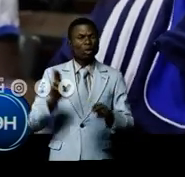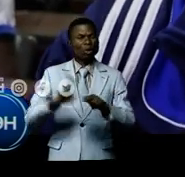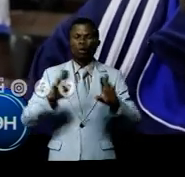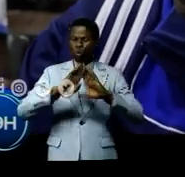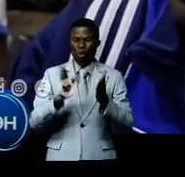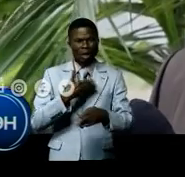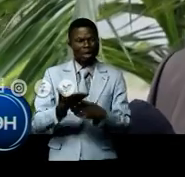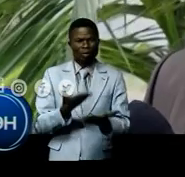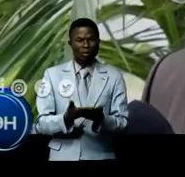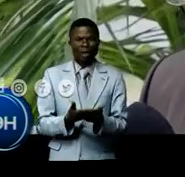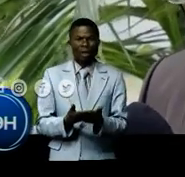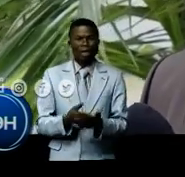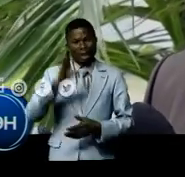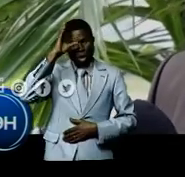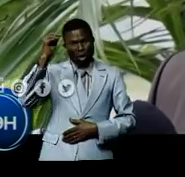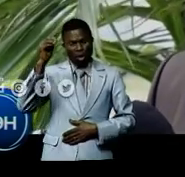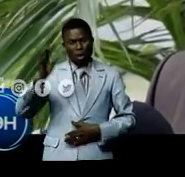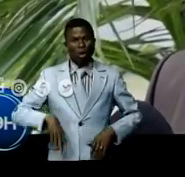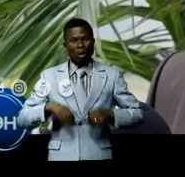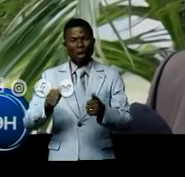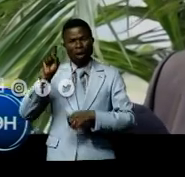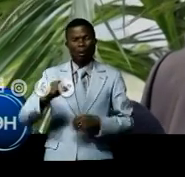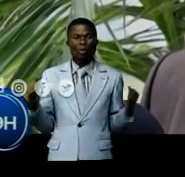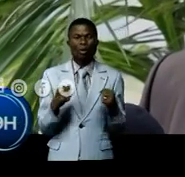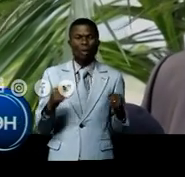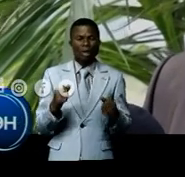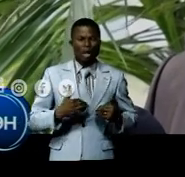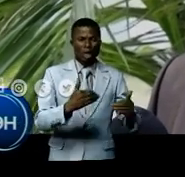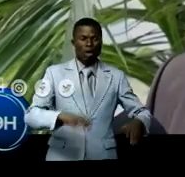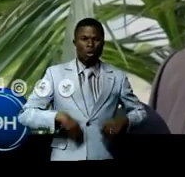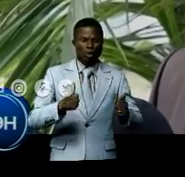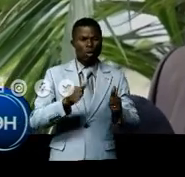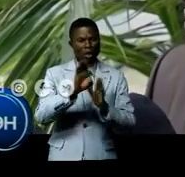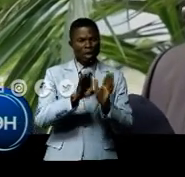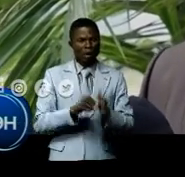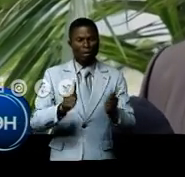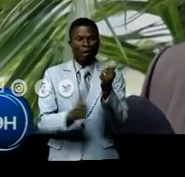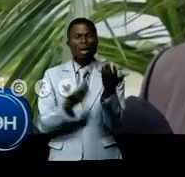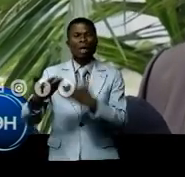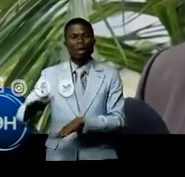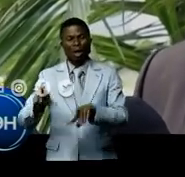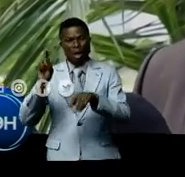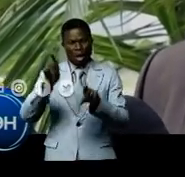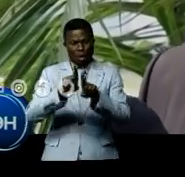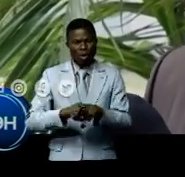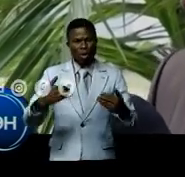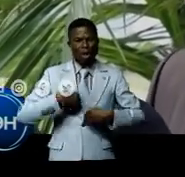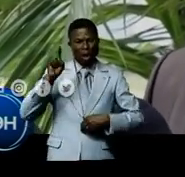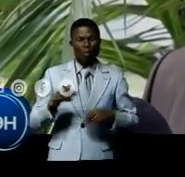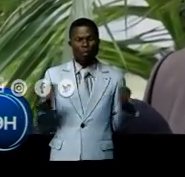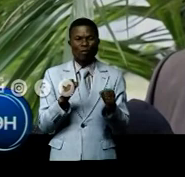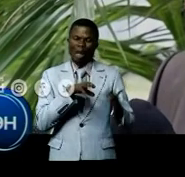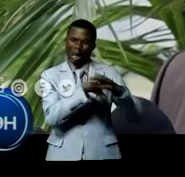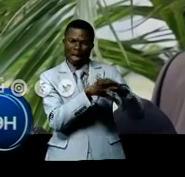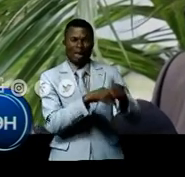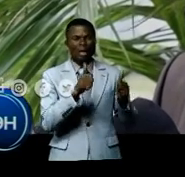nous sommes en train de faire. Un homme qui est en vie, il a besoin du froid pour vivre dans de bonnes conditions. Un homme mort, il a besoin du froid pour qu'il soit